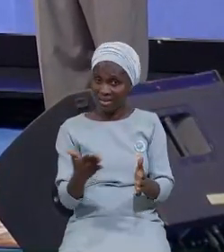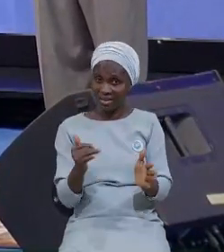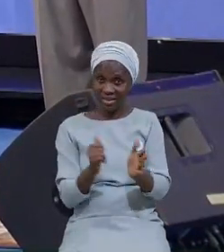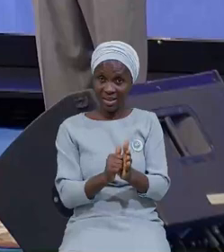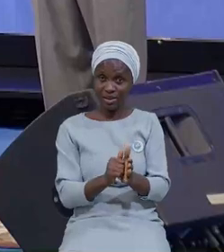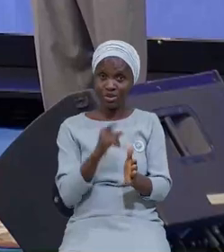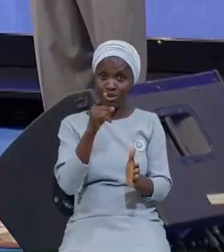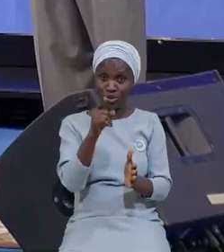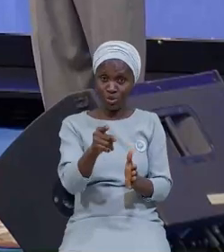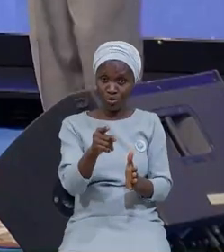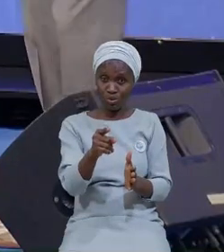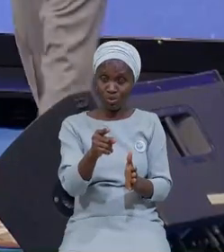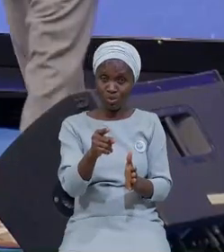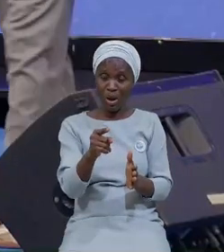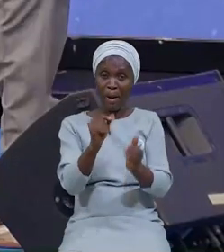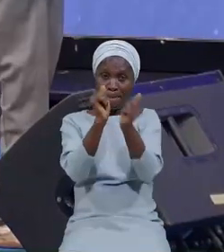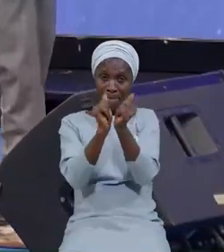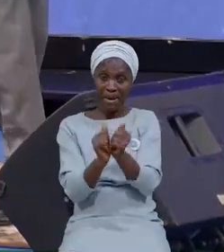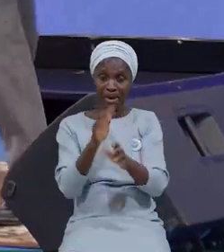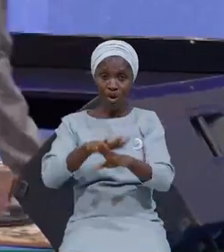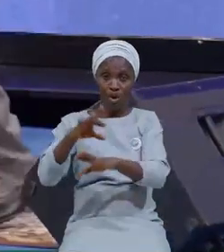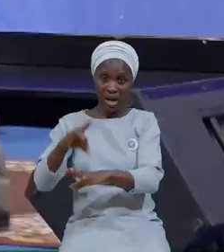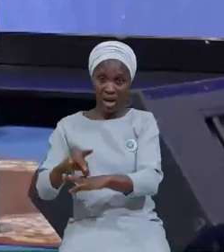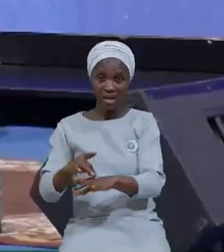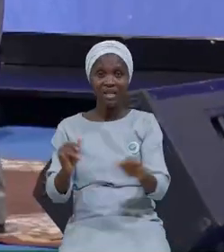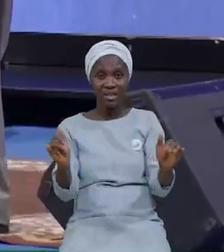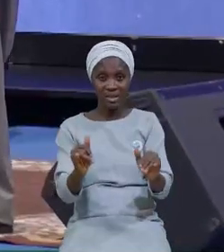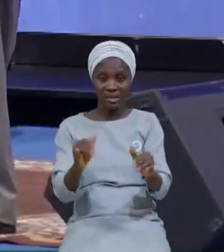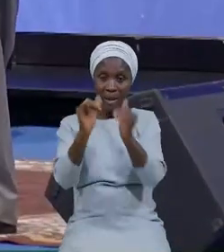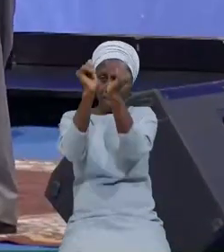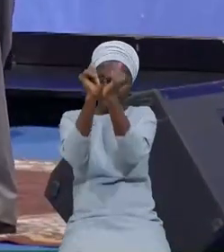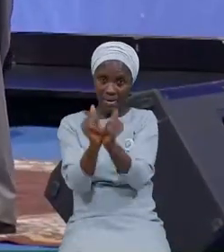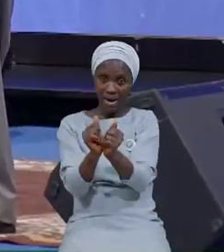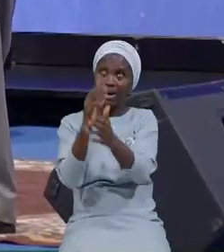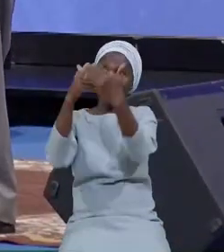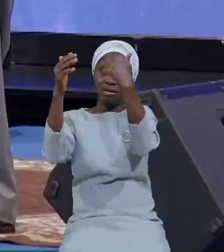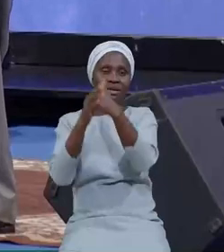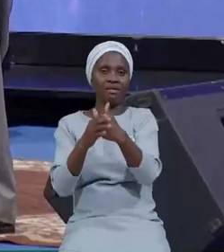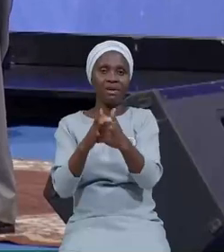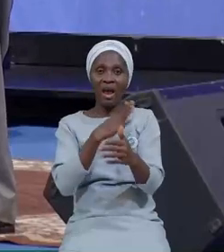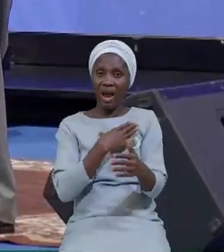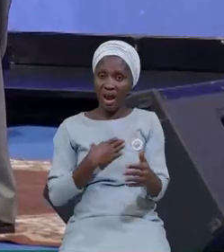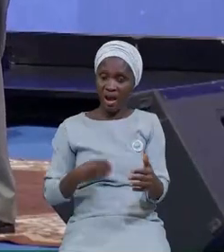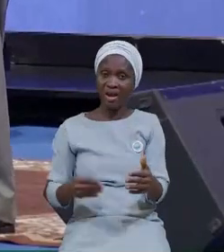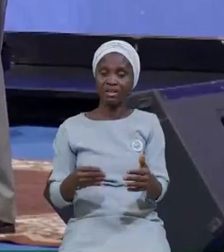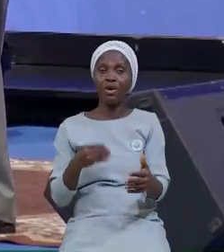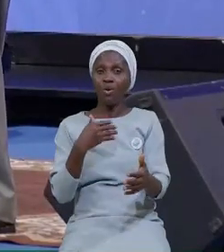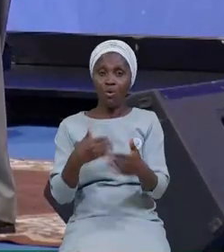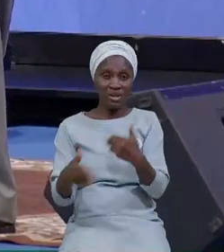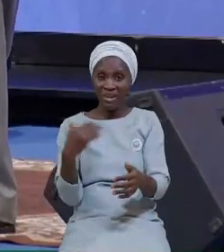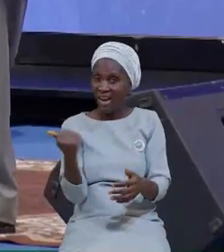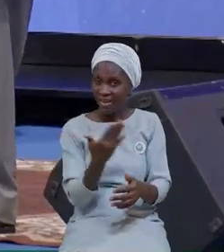vous lierez sur la terre sera lié dans le ciel et tout ce que vous